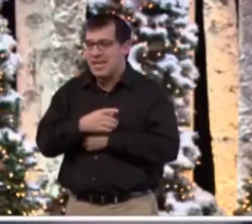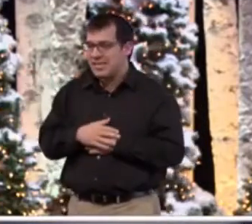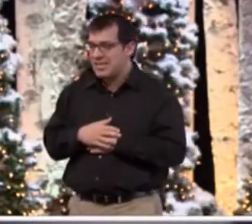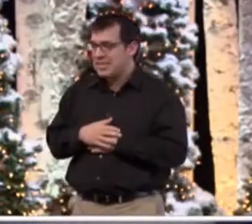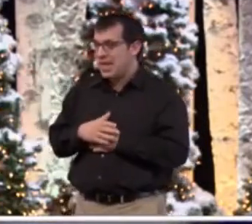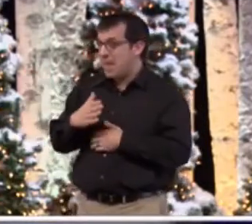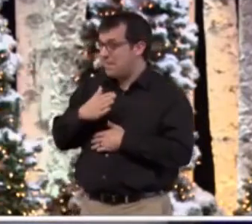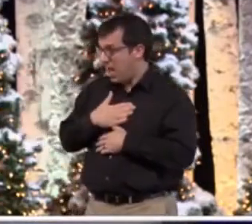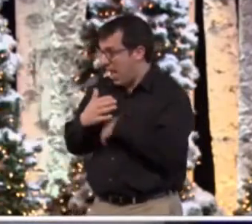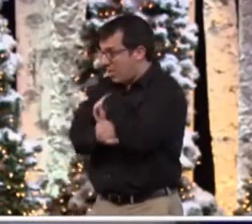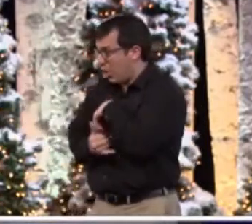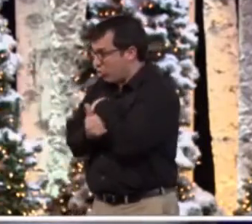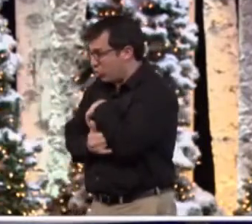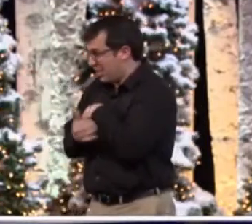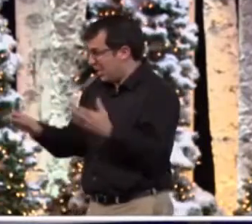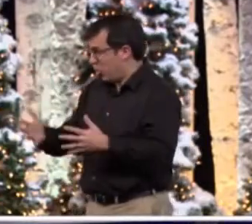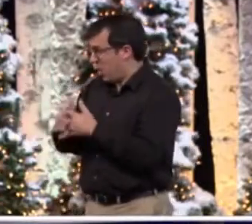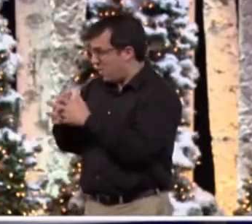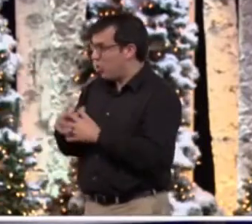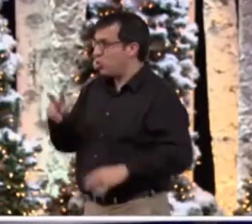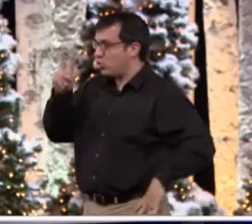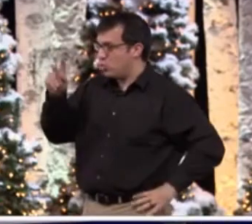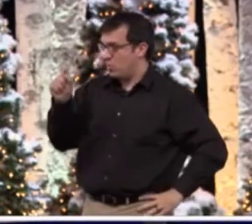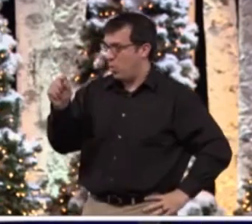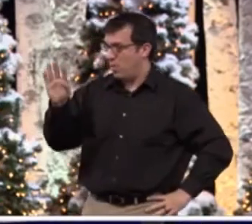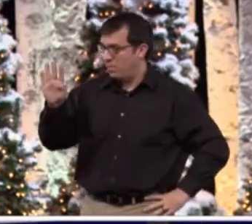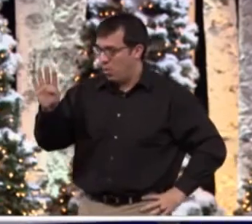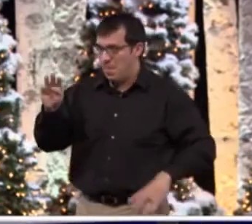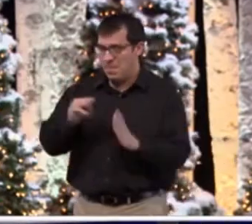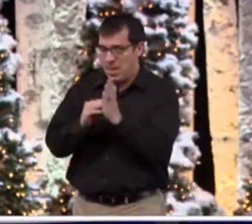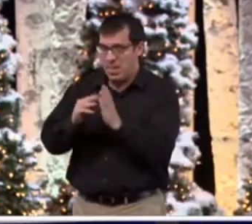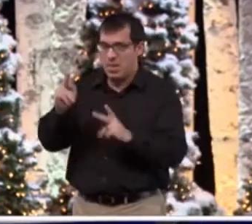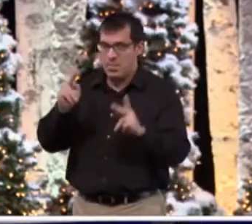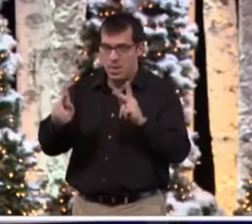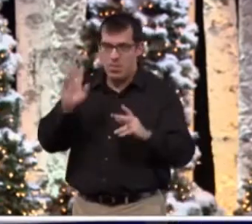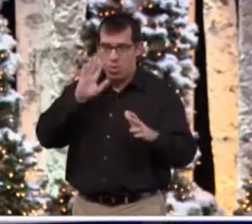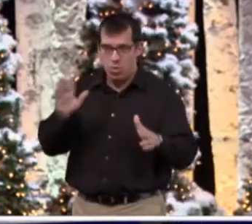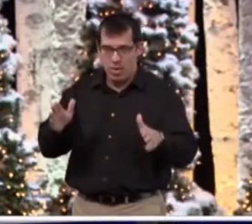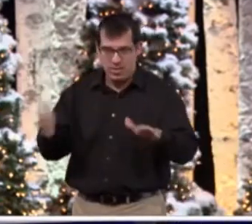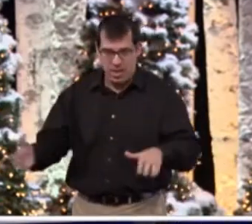देश अमेरिकामा 24,00,000 मानिसहरु मर्ने छन्